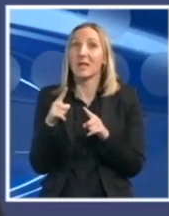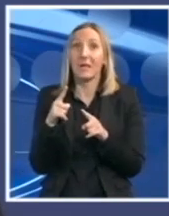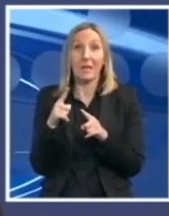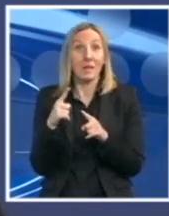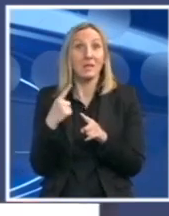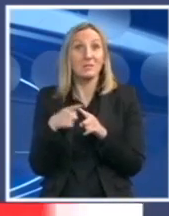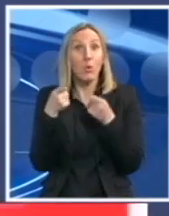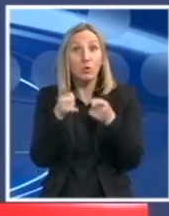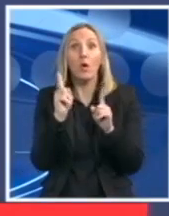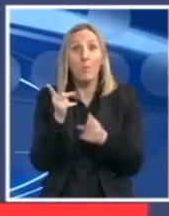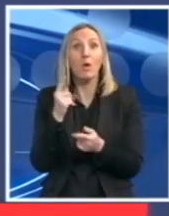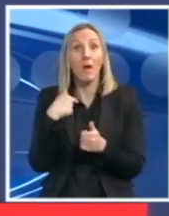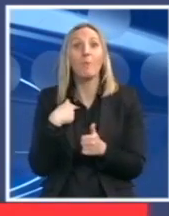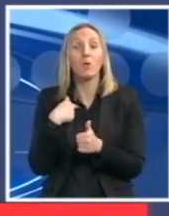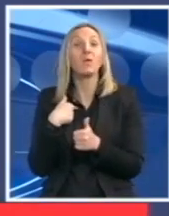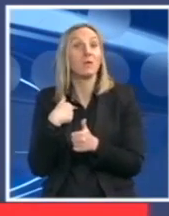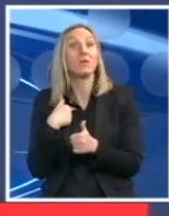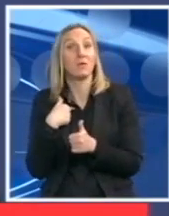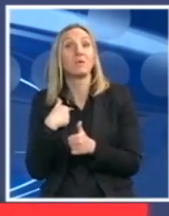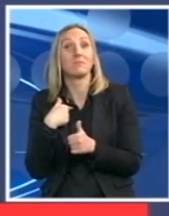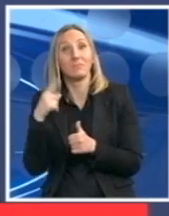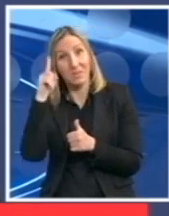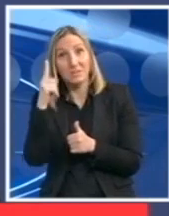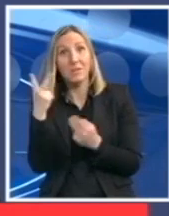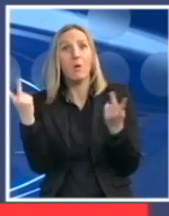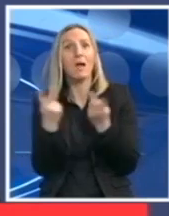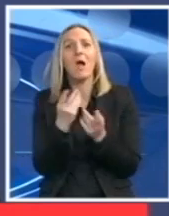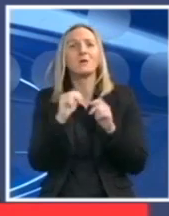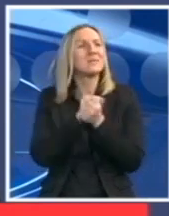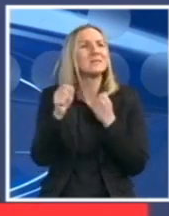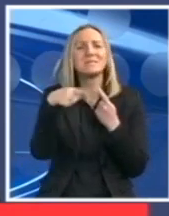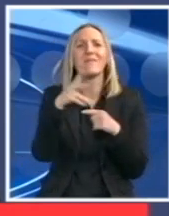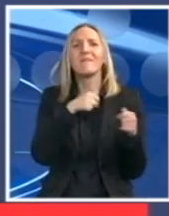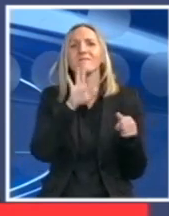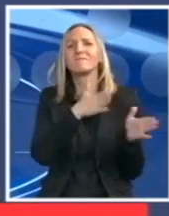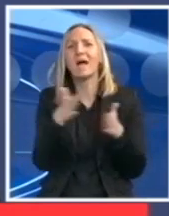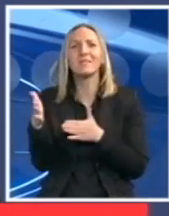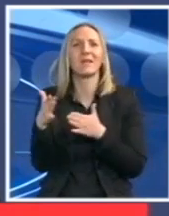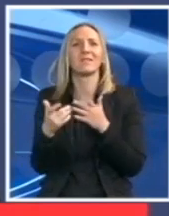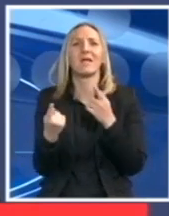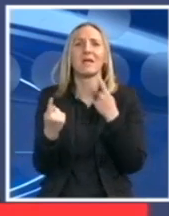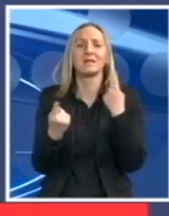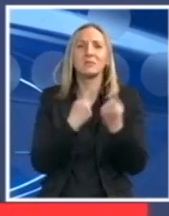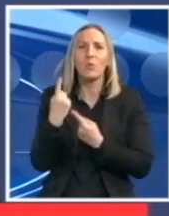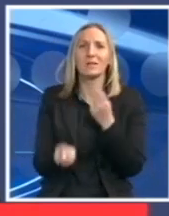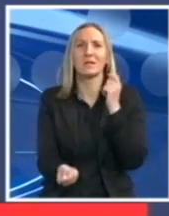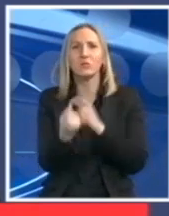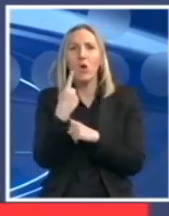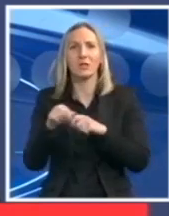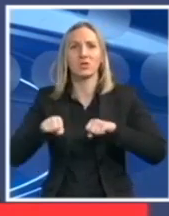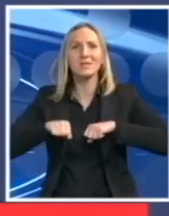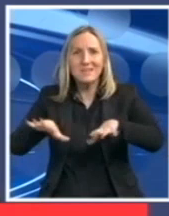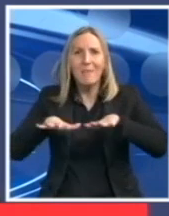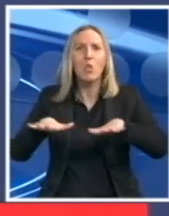tretirane. Isto kao za sve vanredne situacije i vanredne događaje, tipa